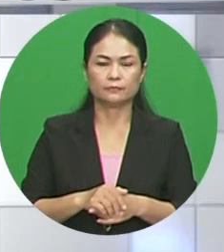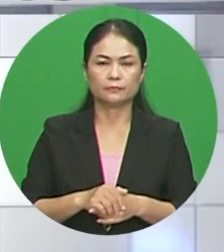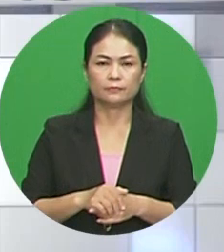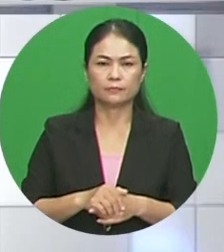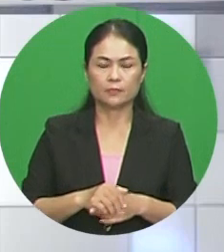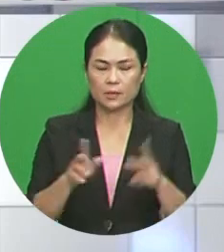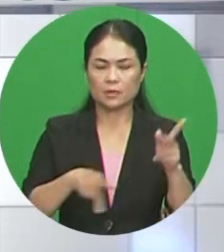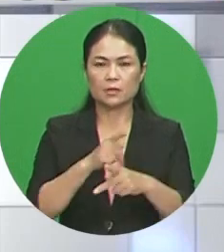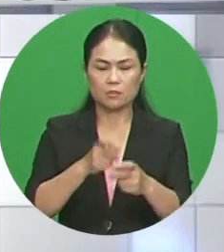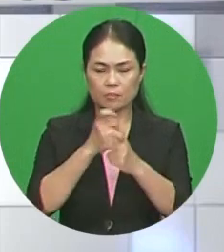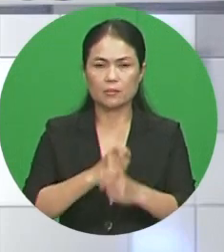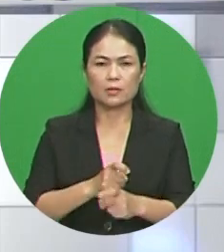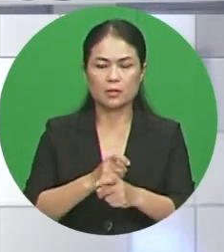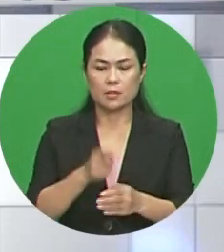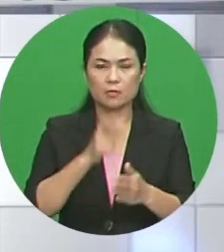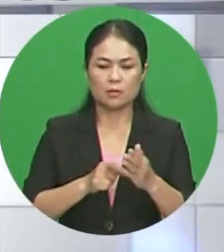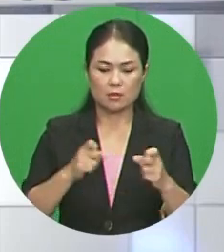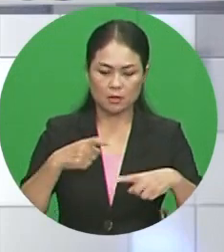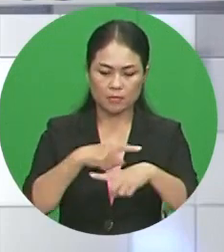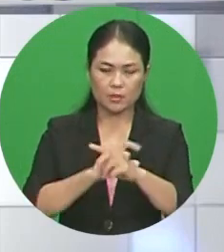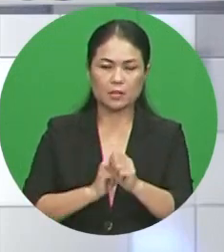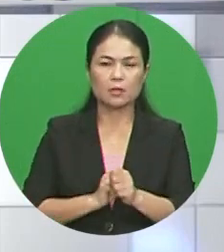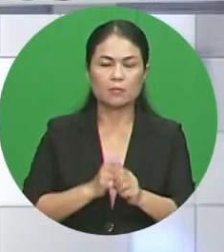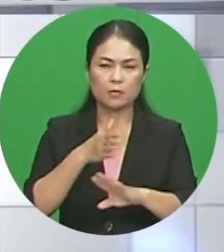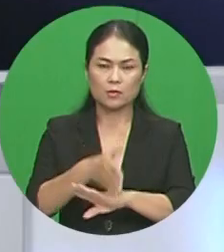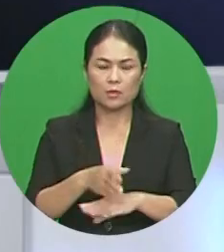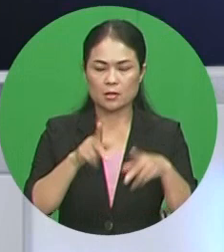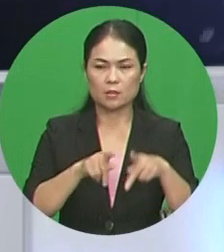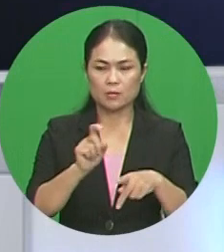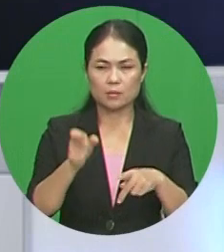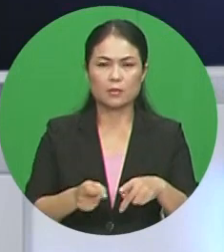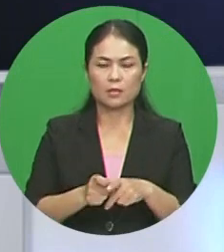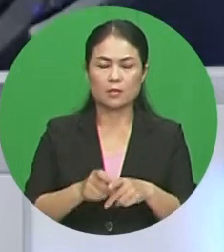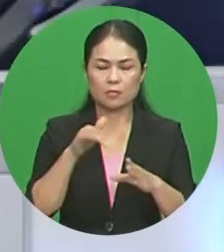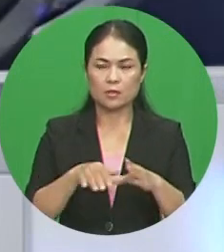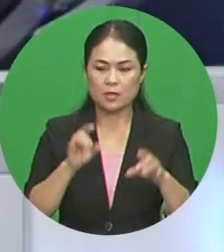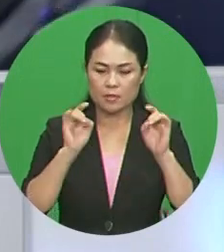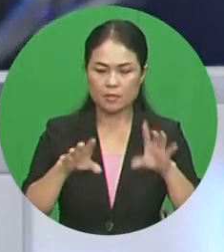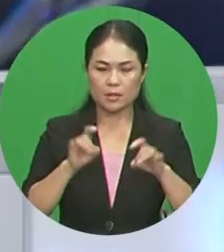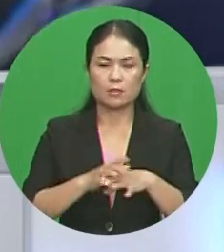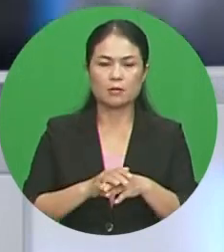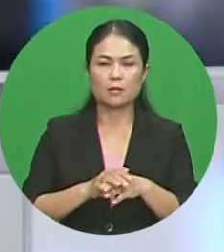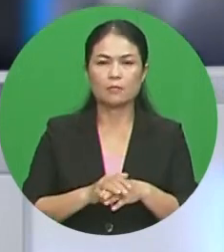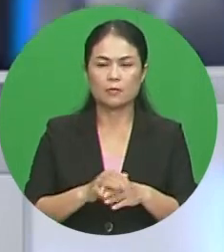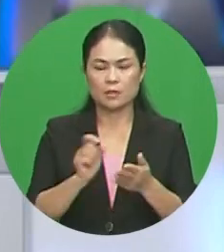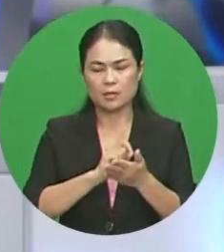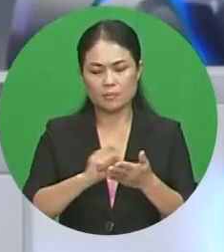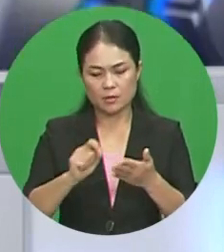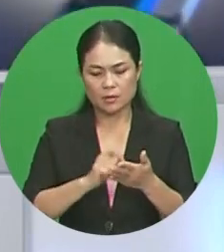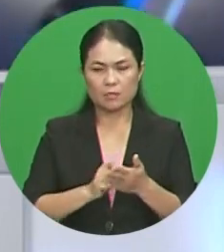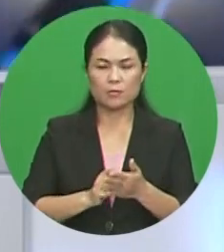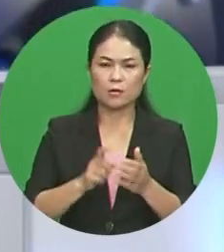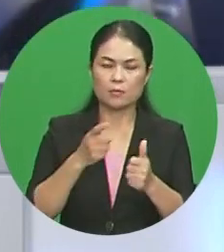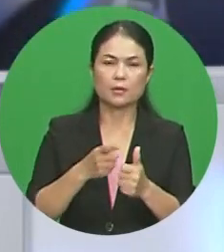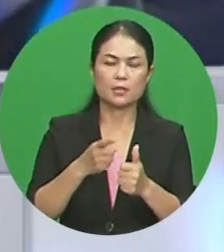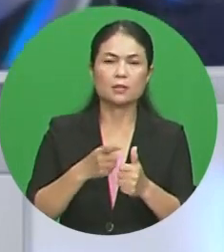ទូរទស្សនិកជនជាទីគោរពករណីវីរុសឆ្លងបានបណ្ដាលឲ្យមនុស្សម្នាក់ស្លាប់នៅក្នុងប្រទេសអូស្ត្រាលីបានកត់ត្រានៅករណីលើកដំ